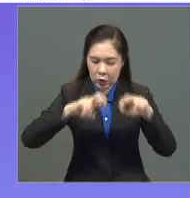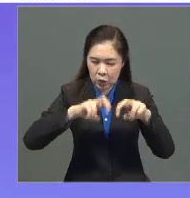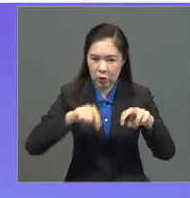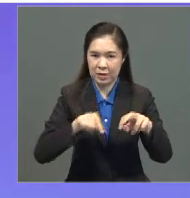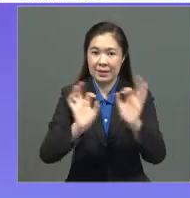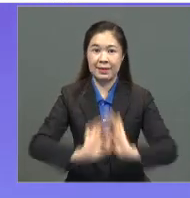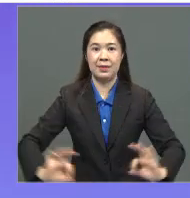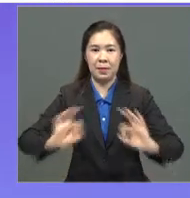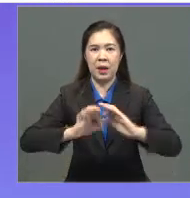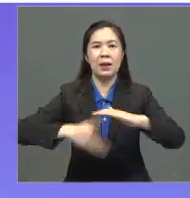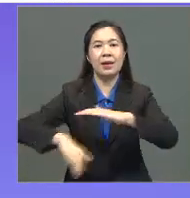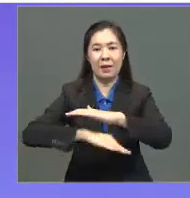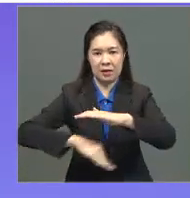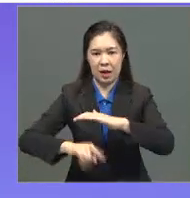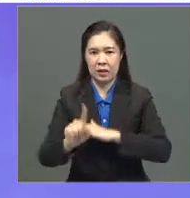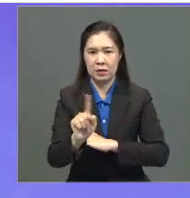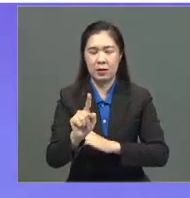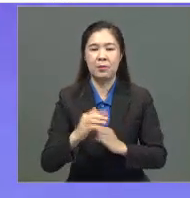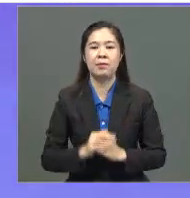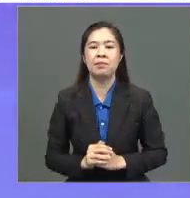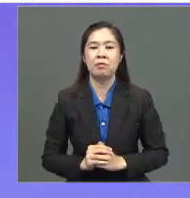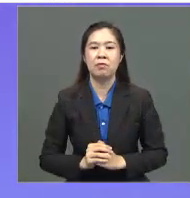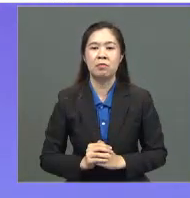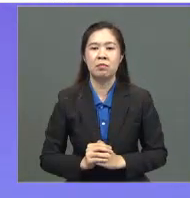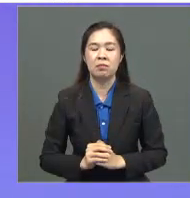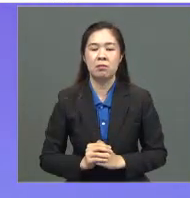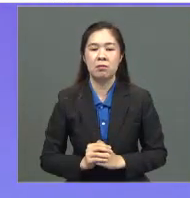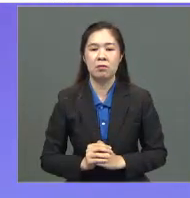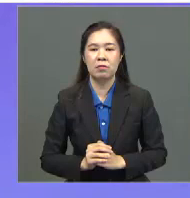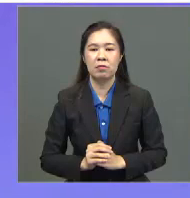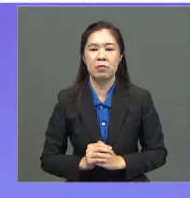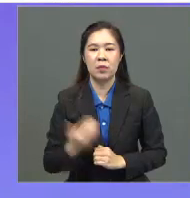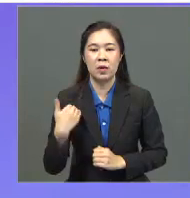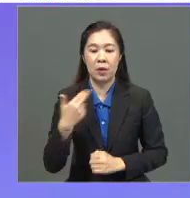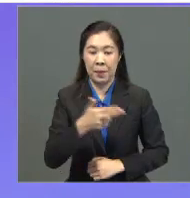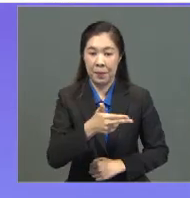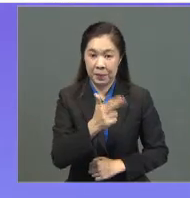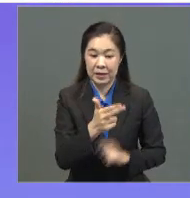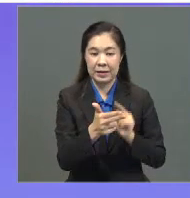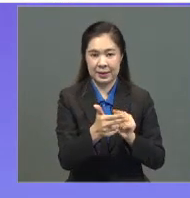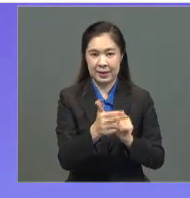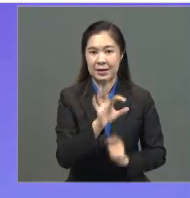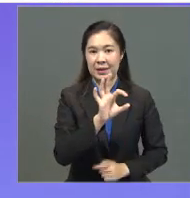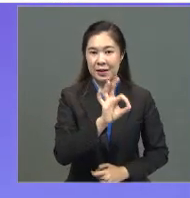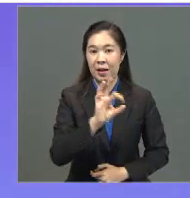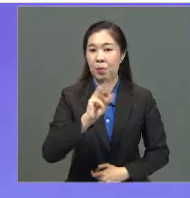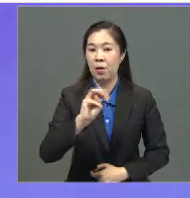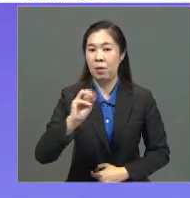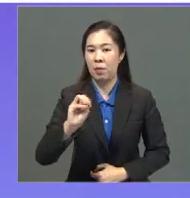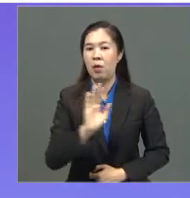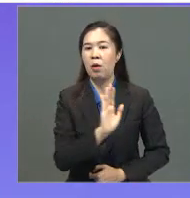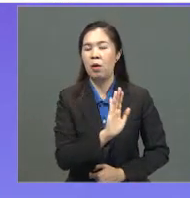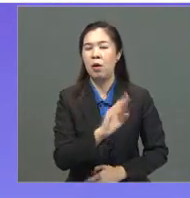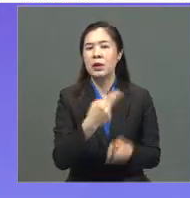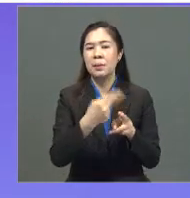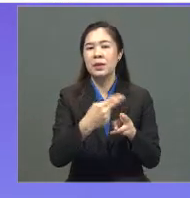สำคัญคืออะไรมาถึงร่องกล้าผู้ชมครับเพราะว่าหลักฐานสำคัญคือการเข้าตรวจค้นและนำอาวุธปืนขนาด 9มมของผู้